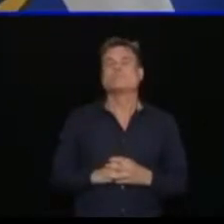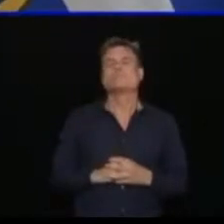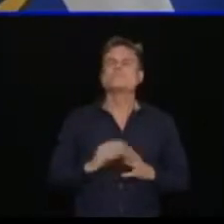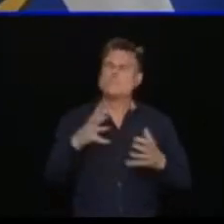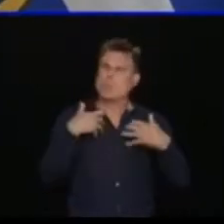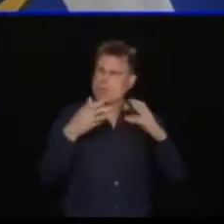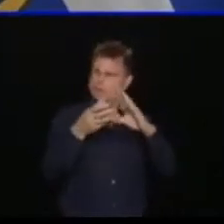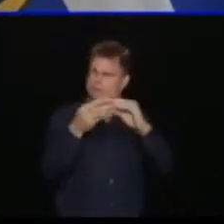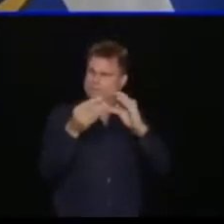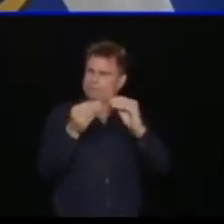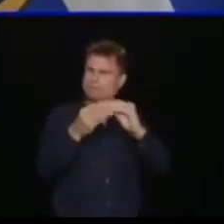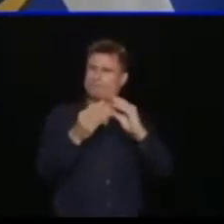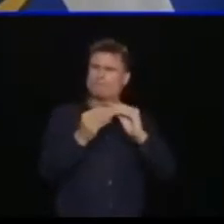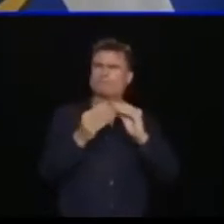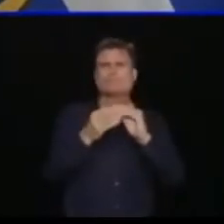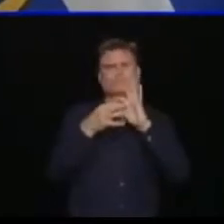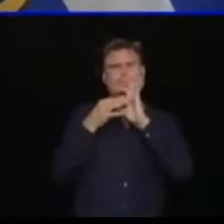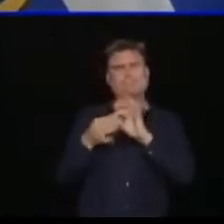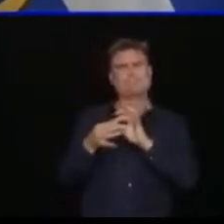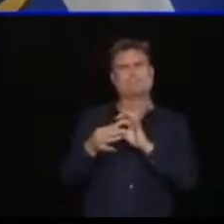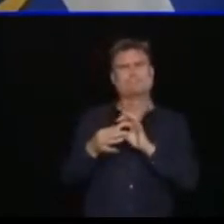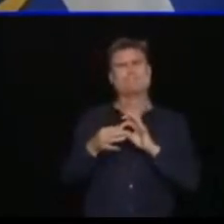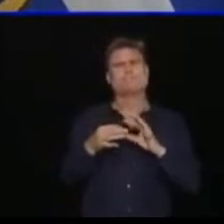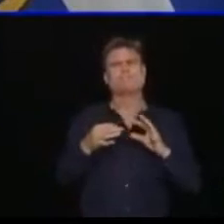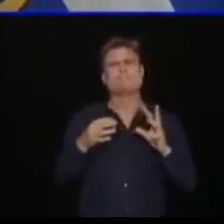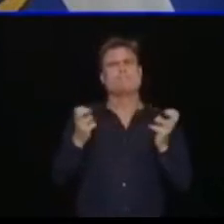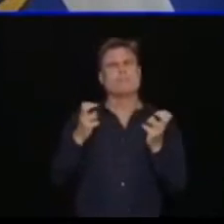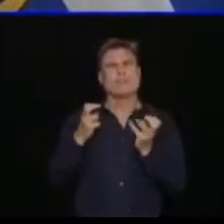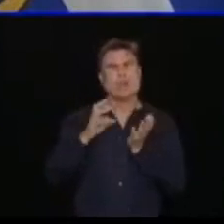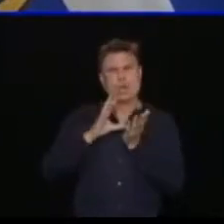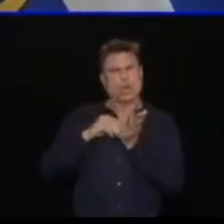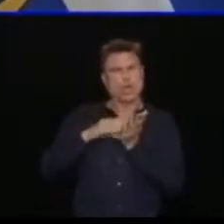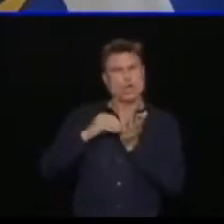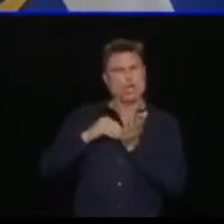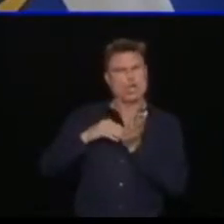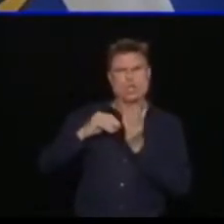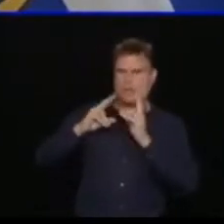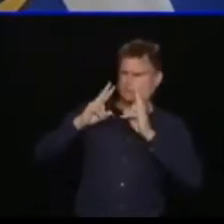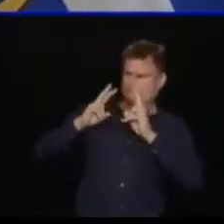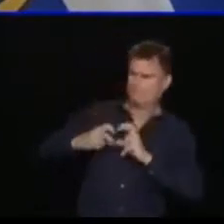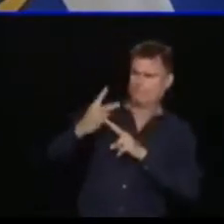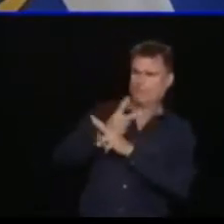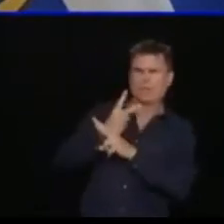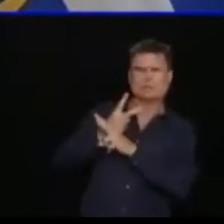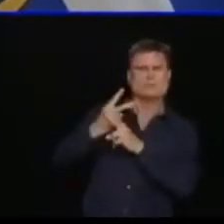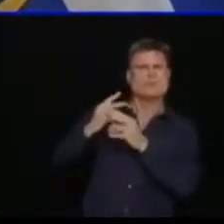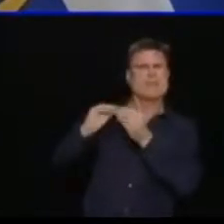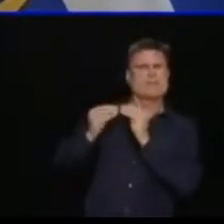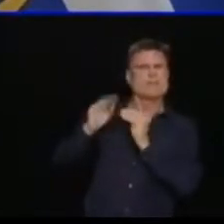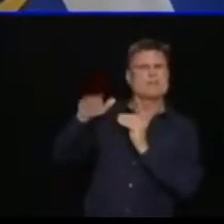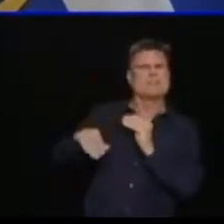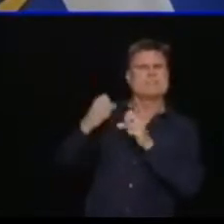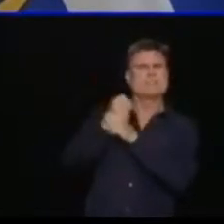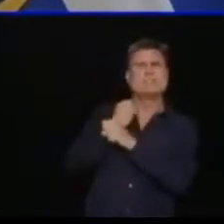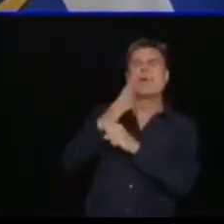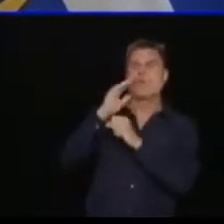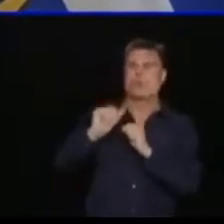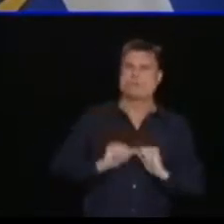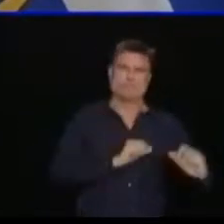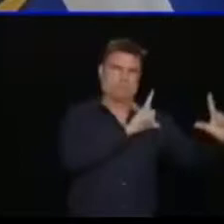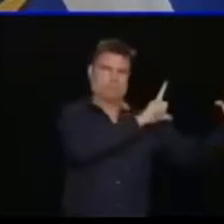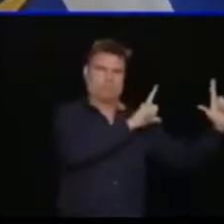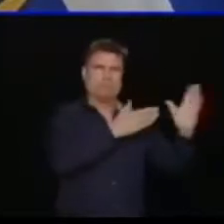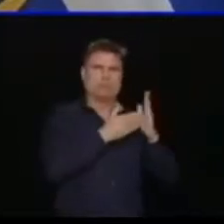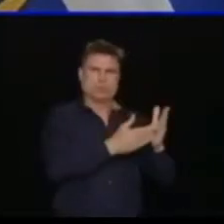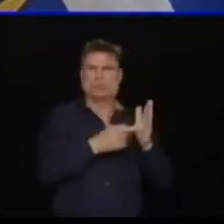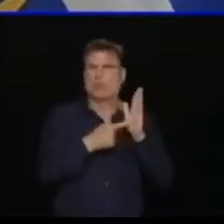那么这个我们今天说的这个抗体的情况我们上次说过，今天会给大家汇报一